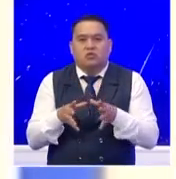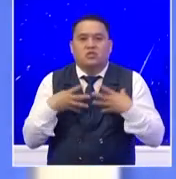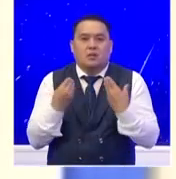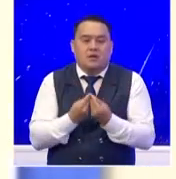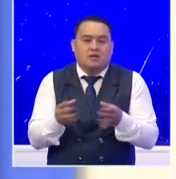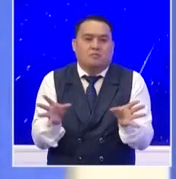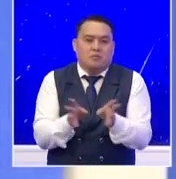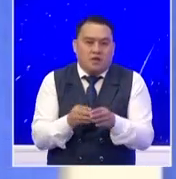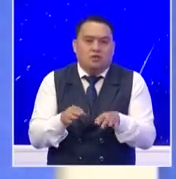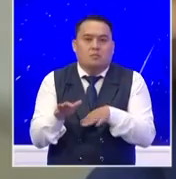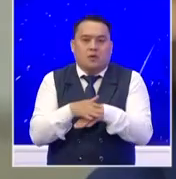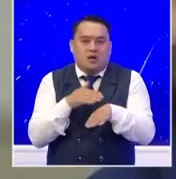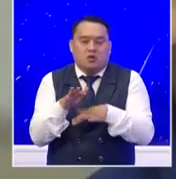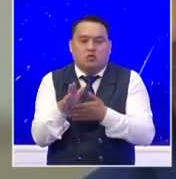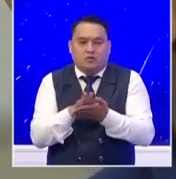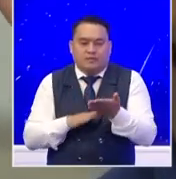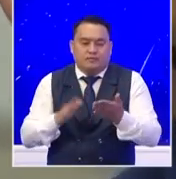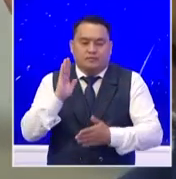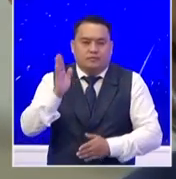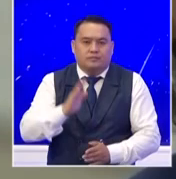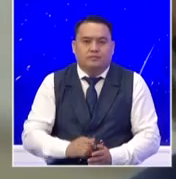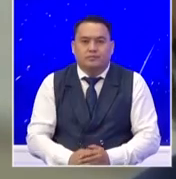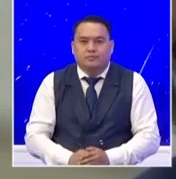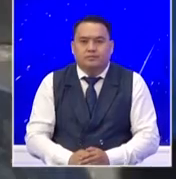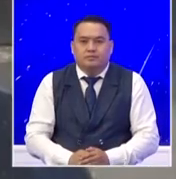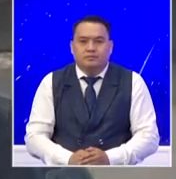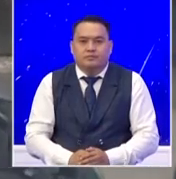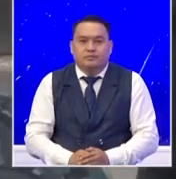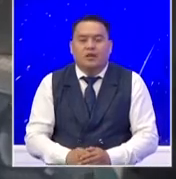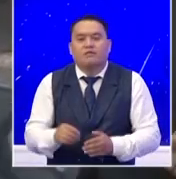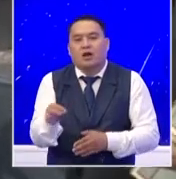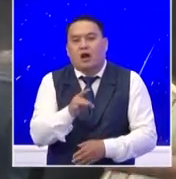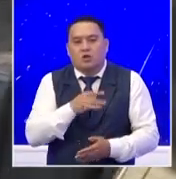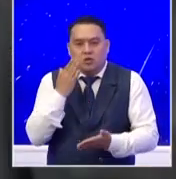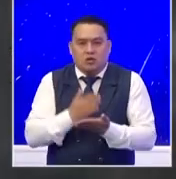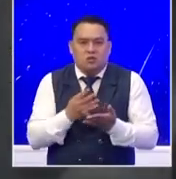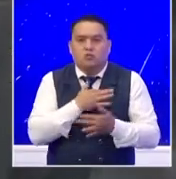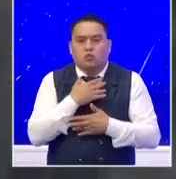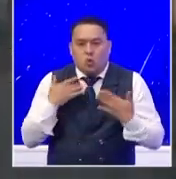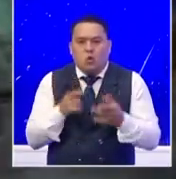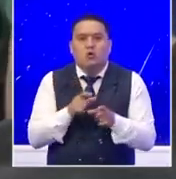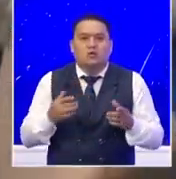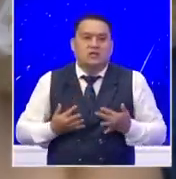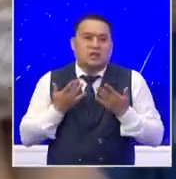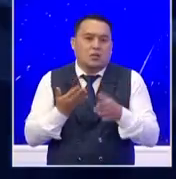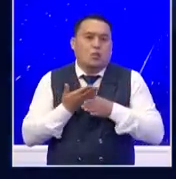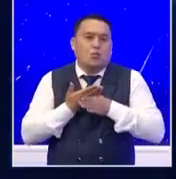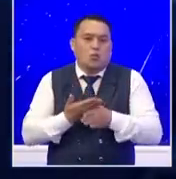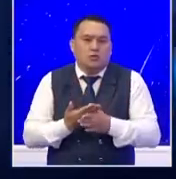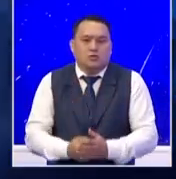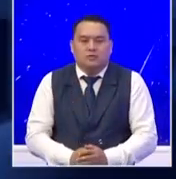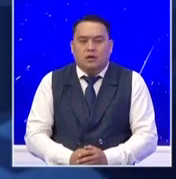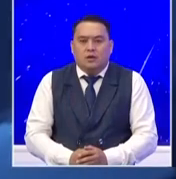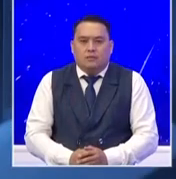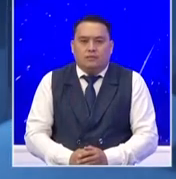Акция «Безбергемс» будет продолжена, заверили ответственные лица. В районе еще немало нуждающихся, которым требуется помощь. Дамир